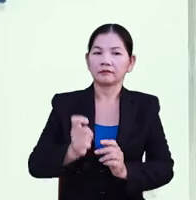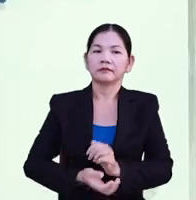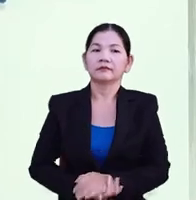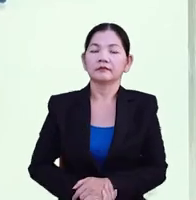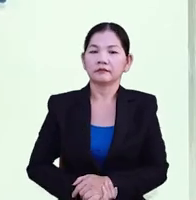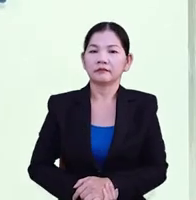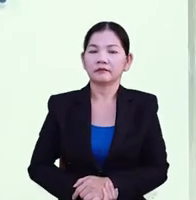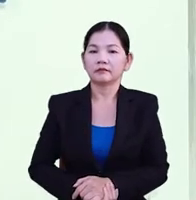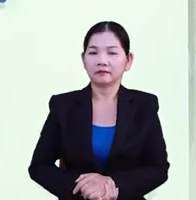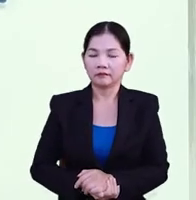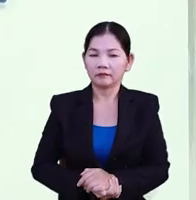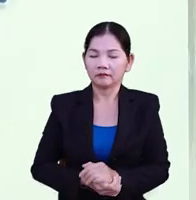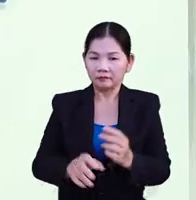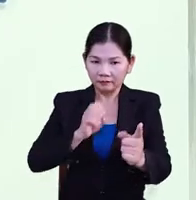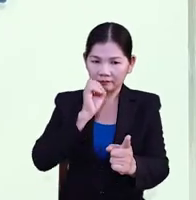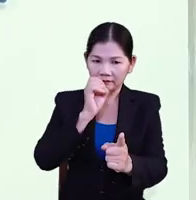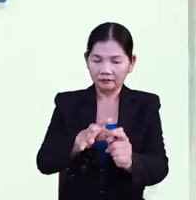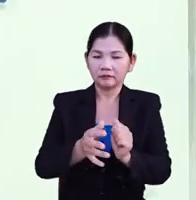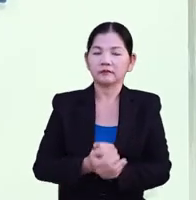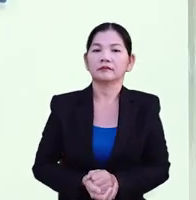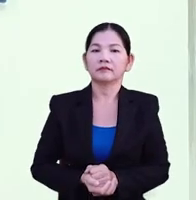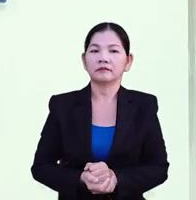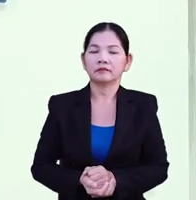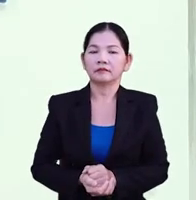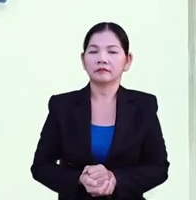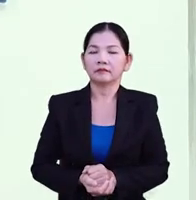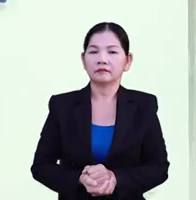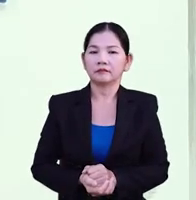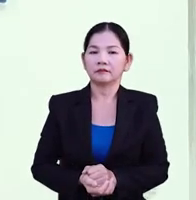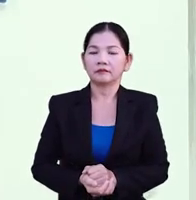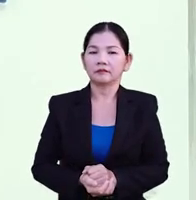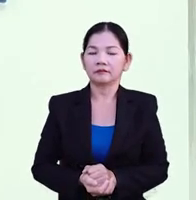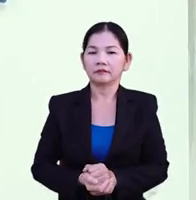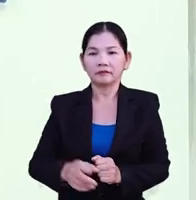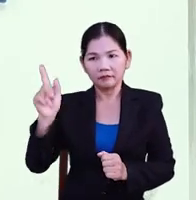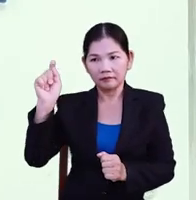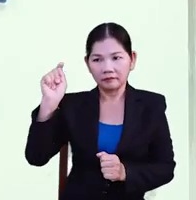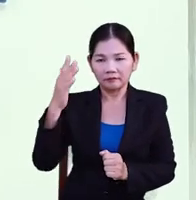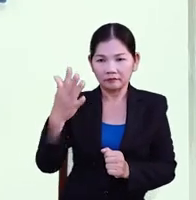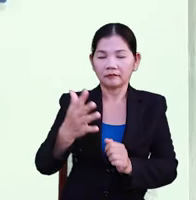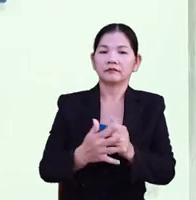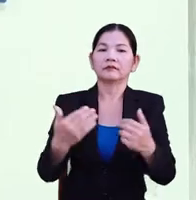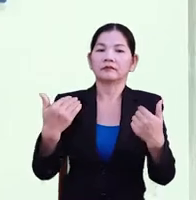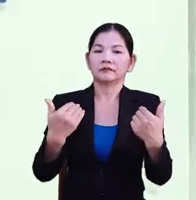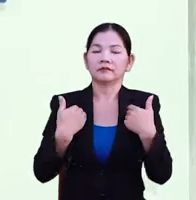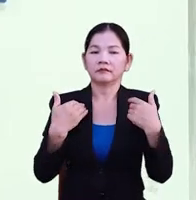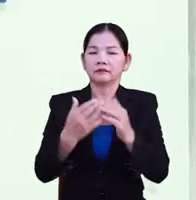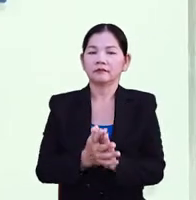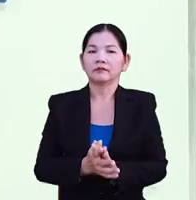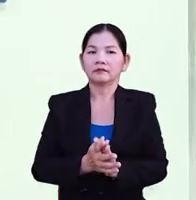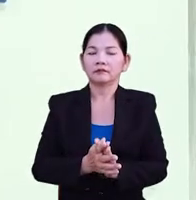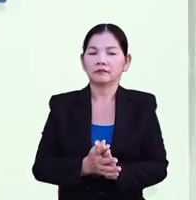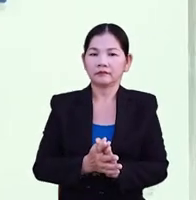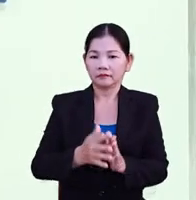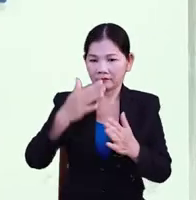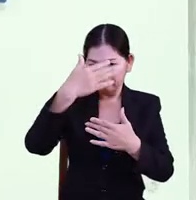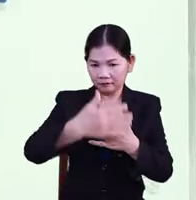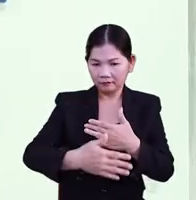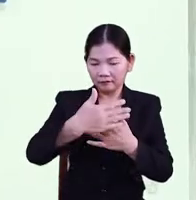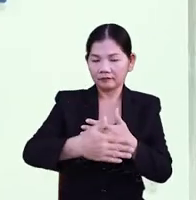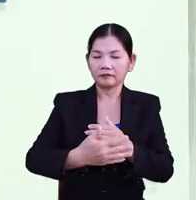อจ่าโจก็ปรับเนี่ยครูทาตาจ่ารุกมวยน้าได้จ่าเนื้อหม